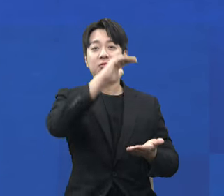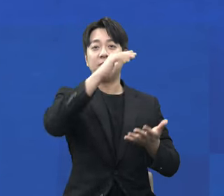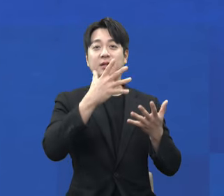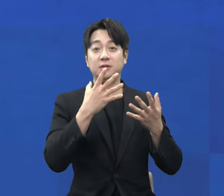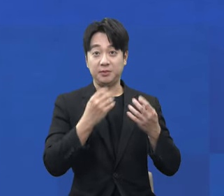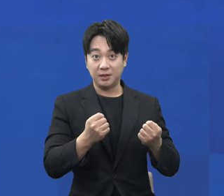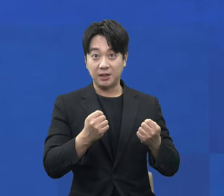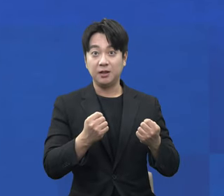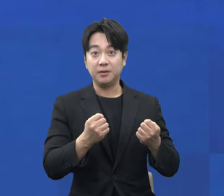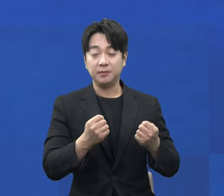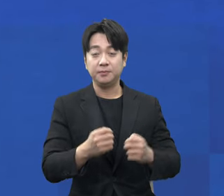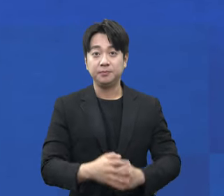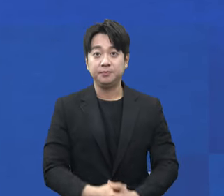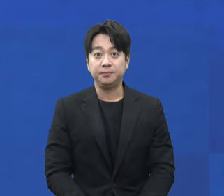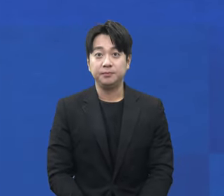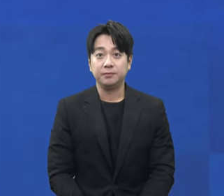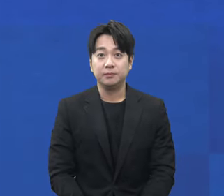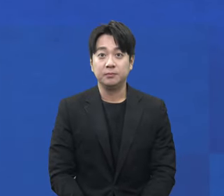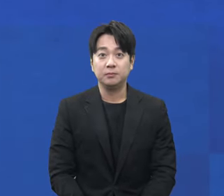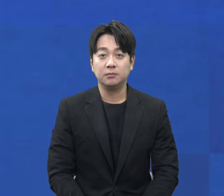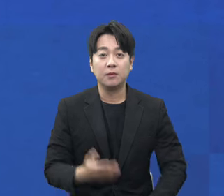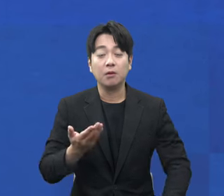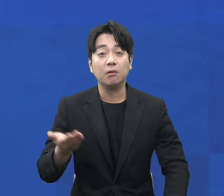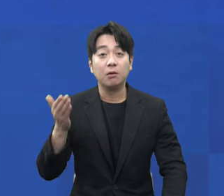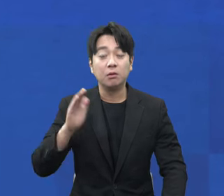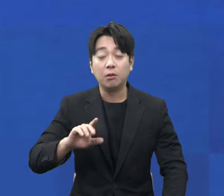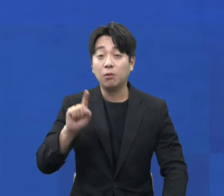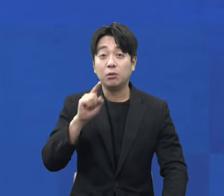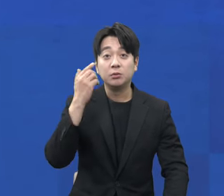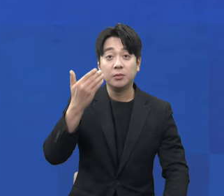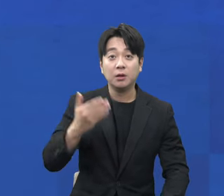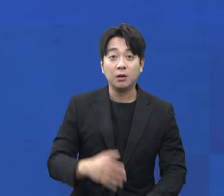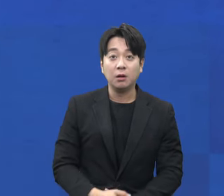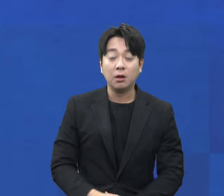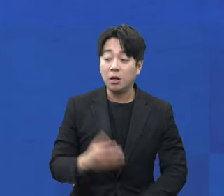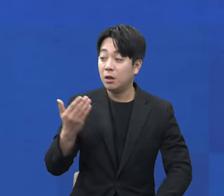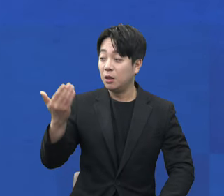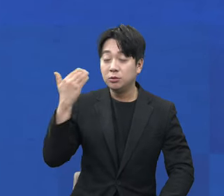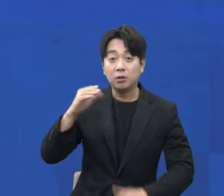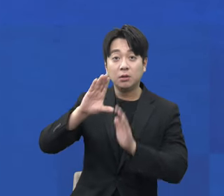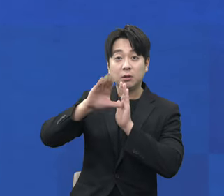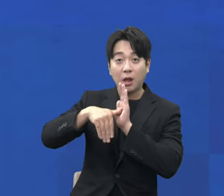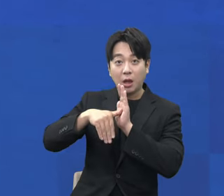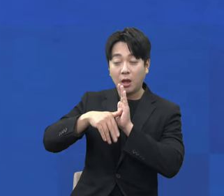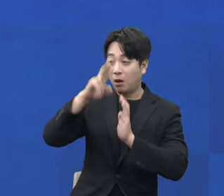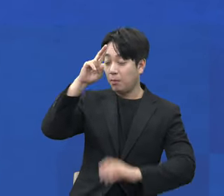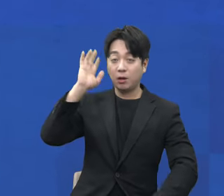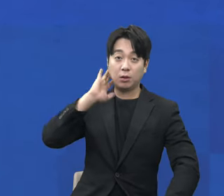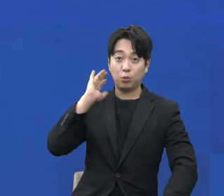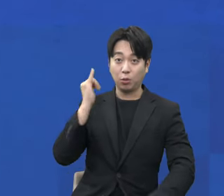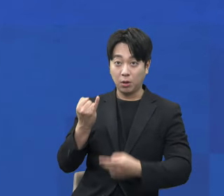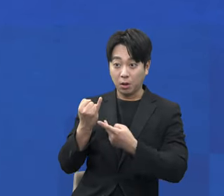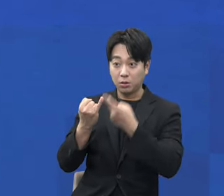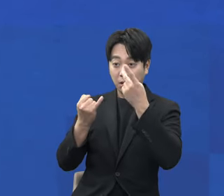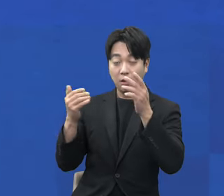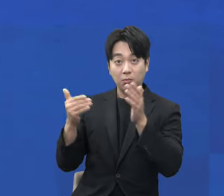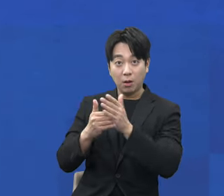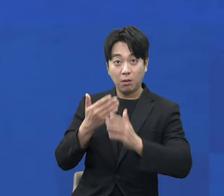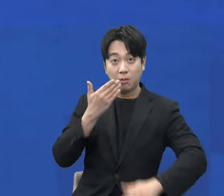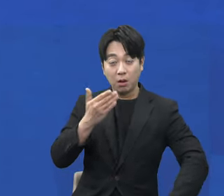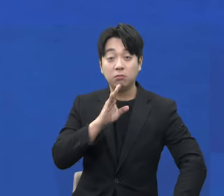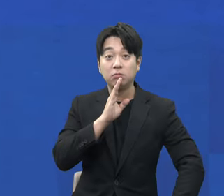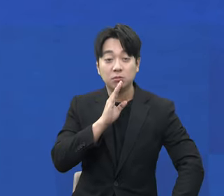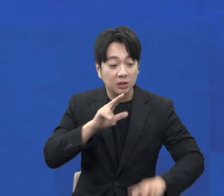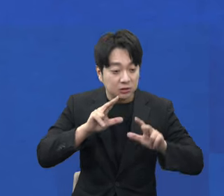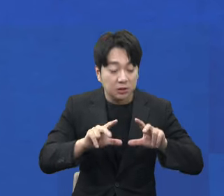더 어렵습니다. 그런데 우리 어떻게 했습니까? 이미 박근혜 탄핵했습니다. 고로 우리는 윤석열을